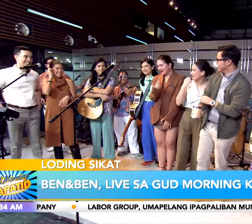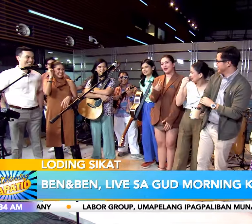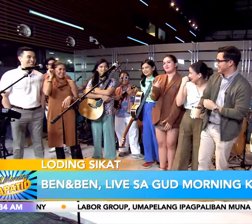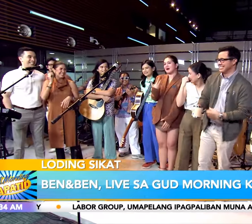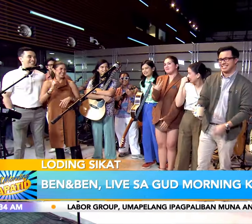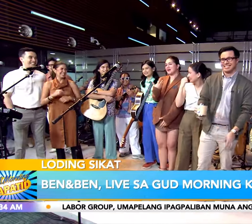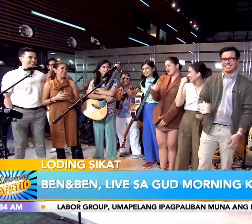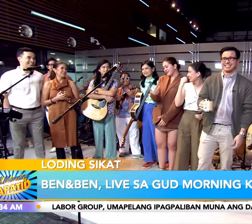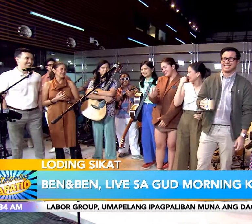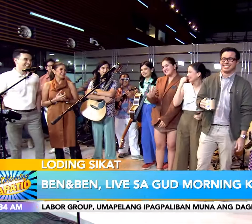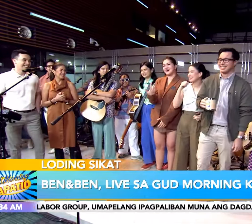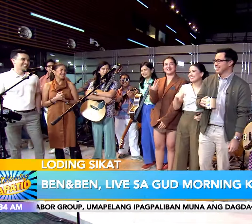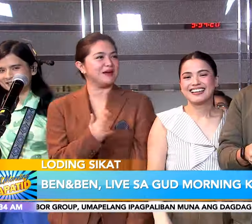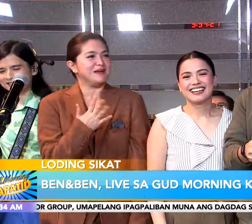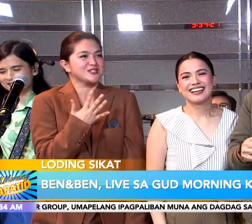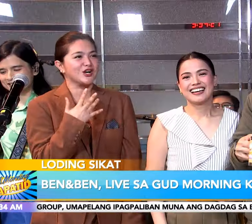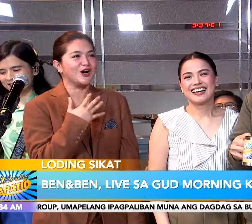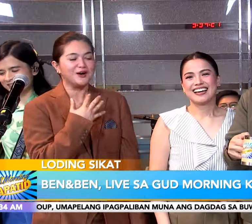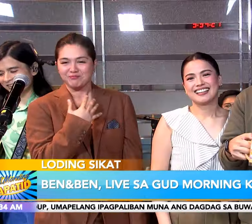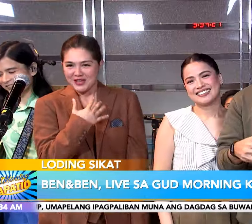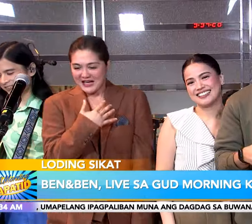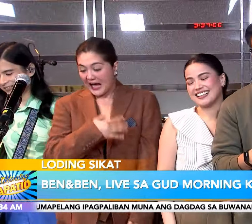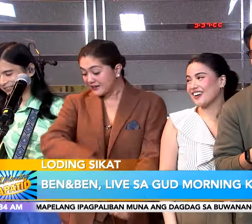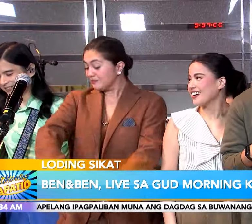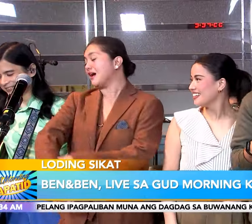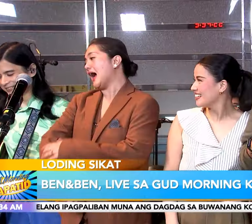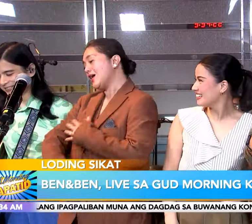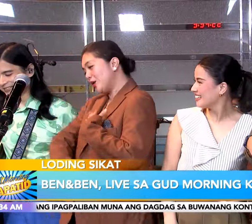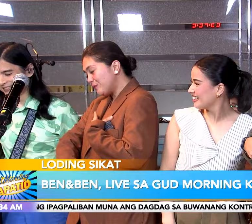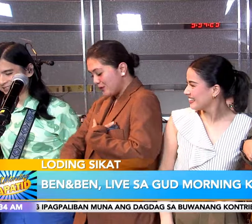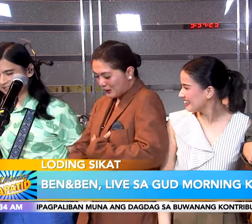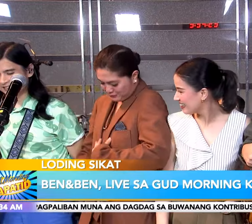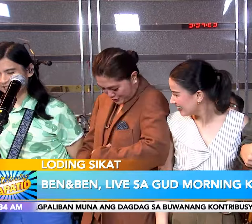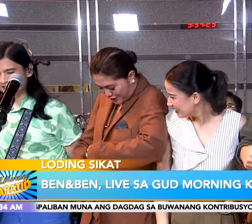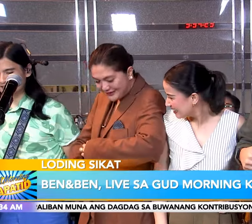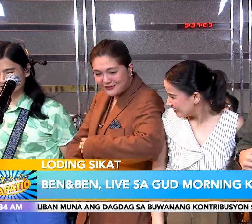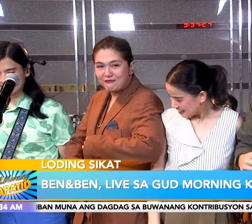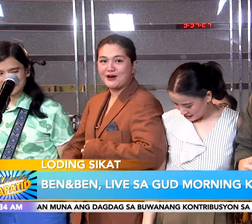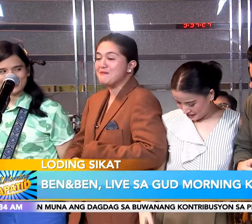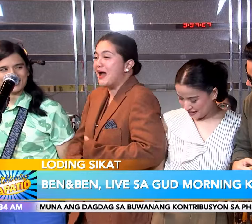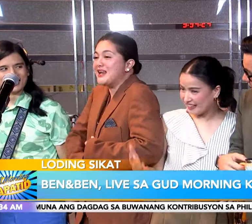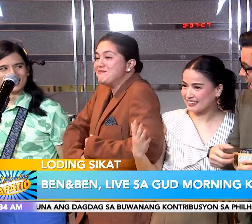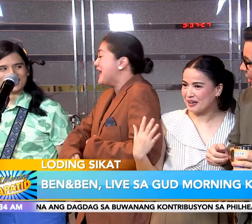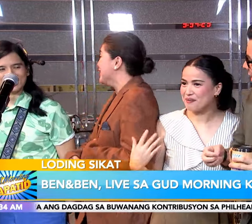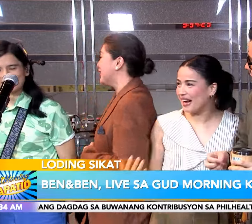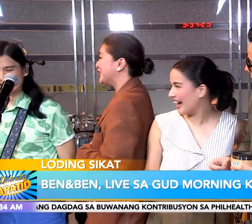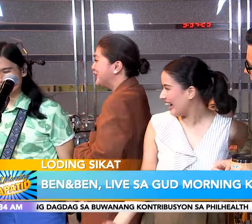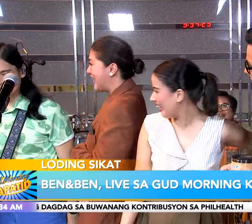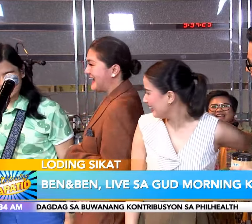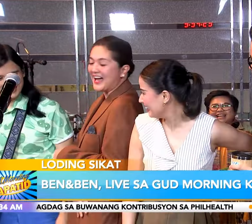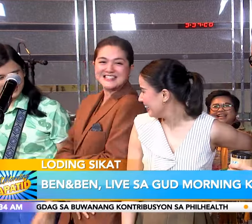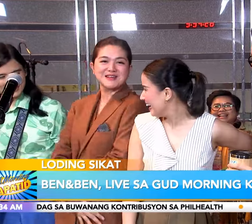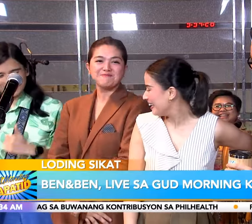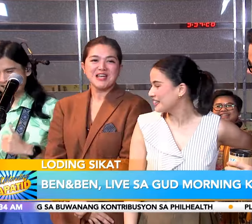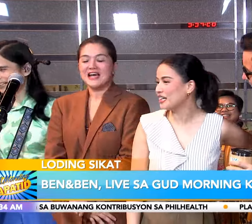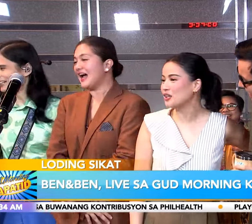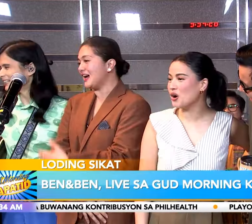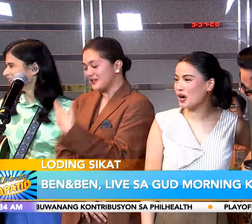ako pag may greatness kang katabi, medyo. At I hope you appreciated the very best look today,